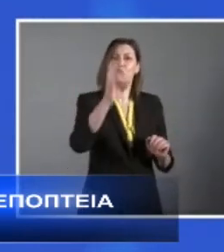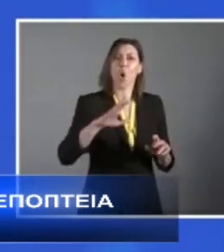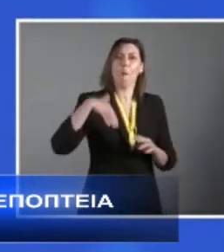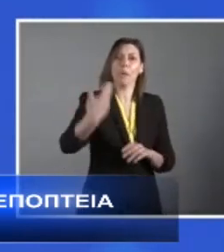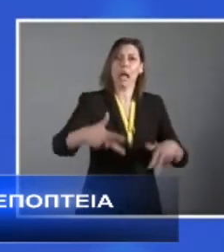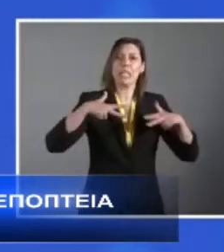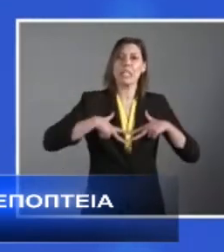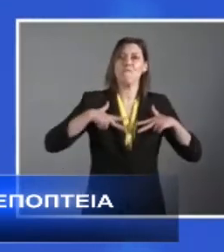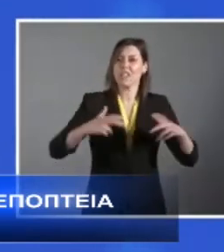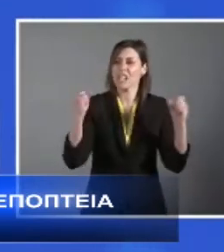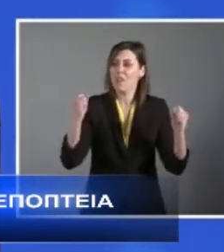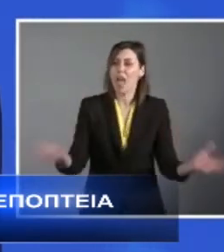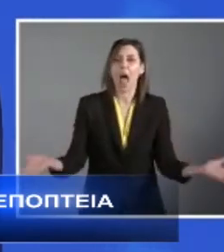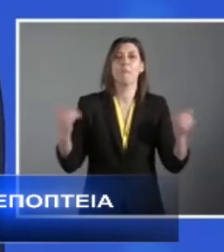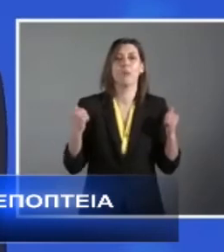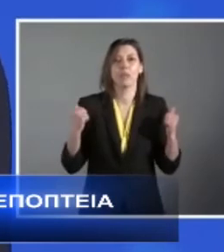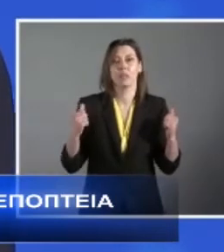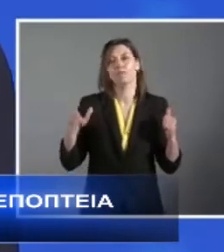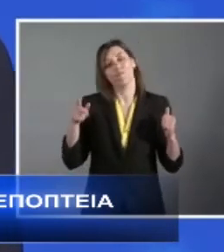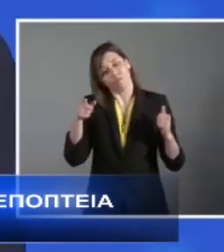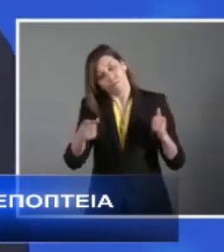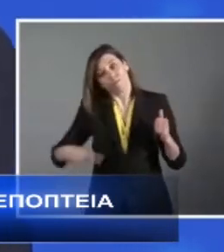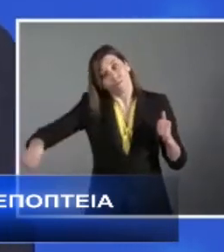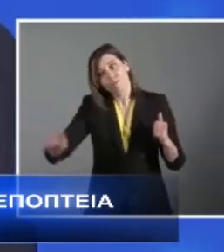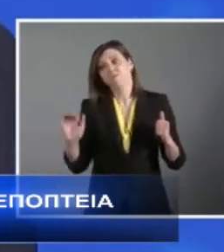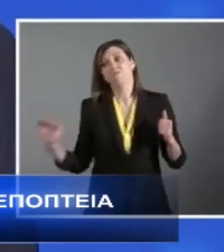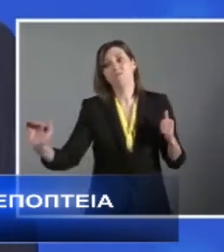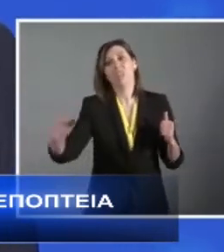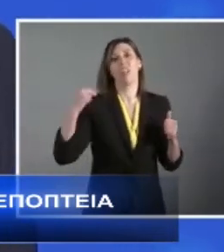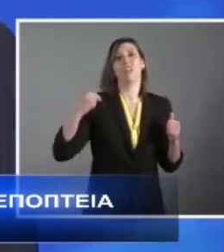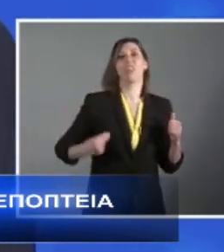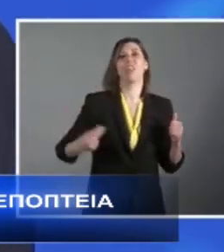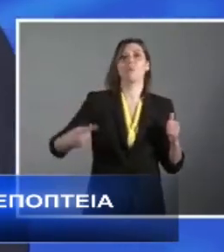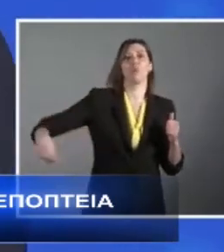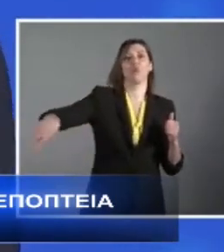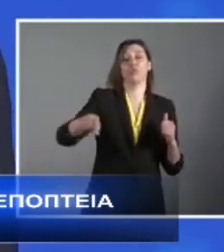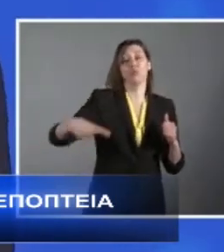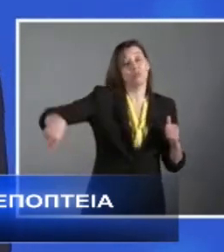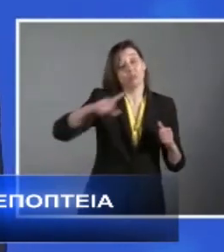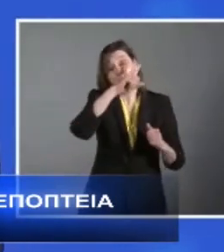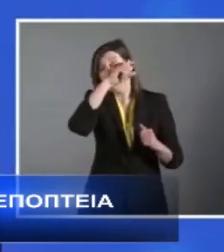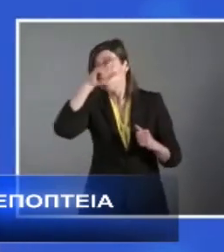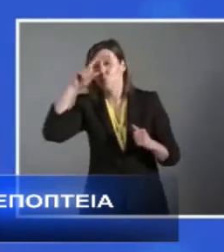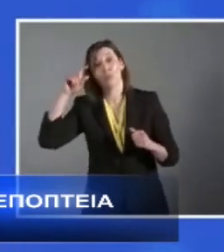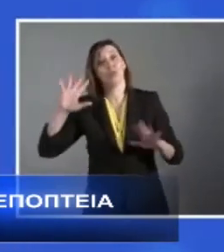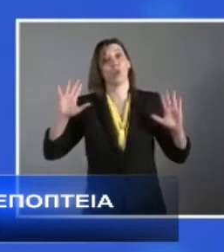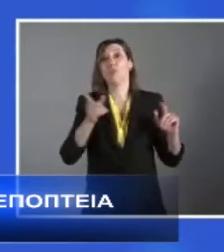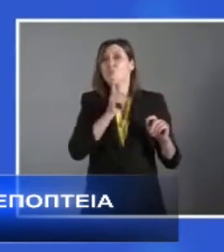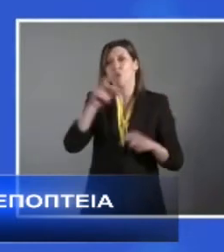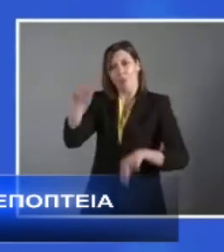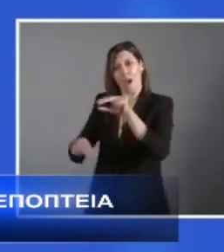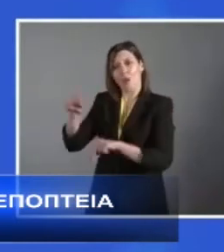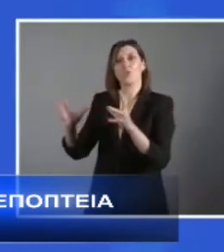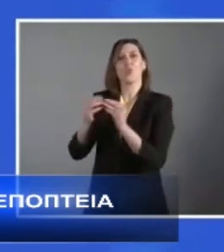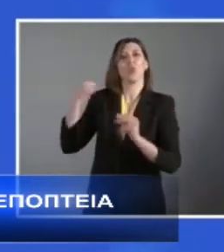λίγο τους δημάρχους πόσο πολύ δυσκολεύονται με την απλή αναλογική η οποία ίσχυσε στις δημοτικές εκλογές. Και